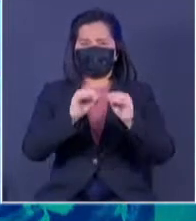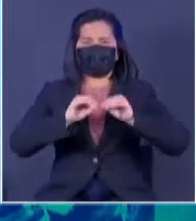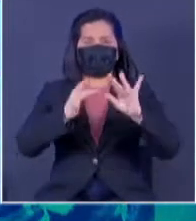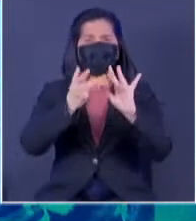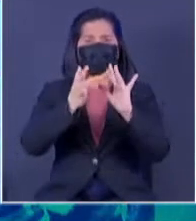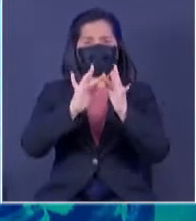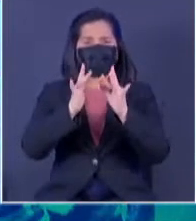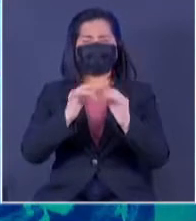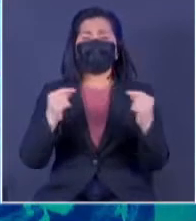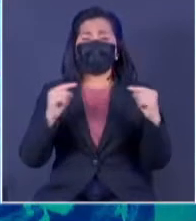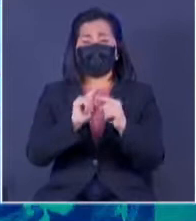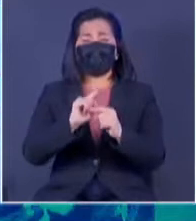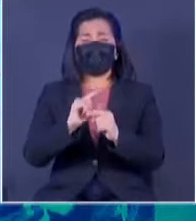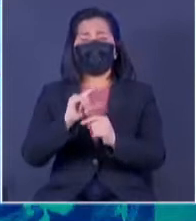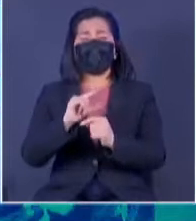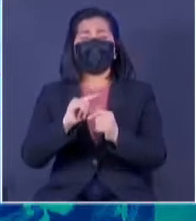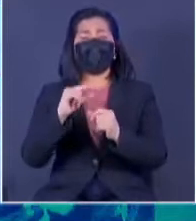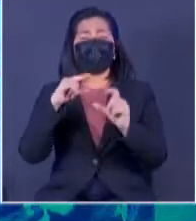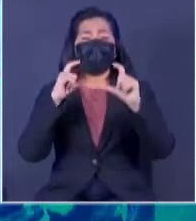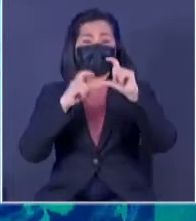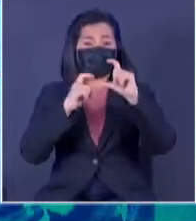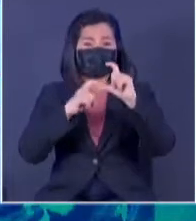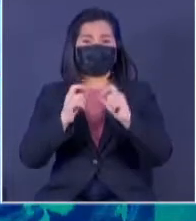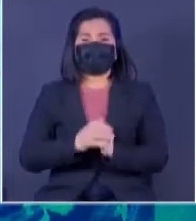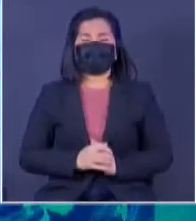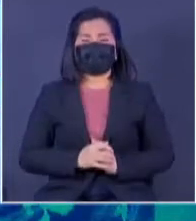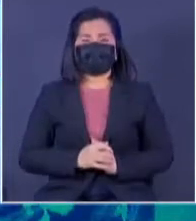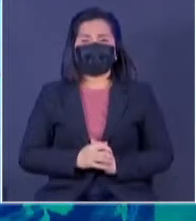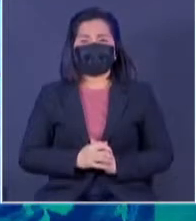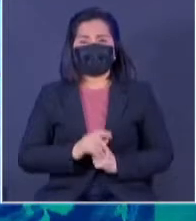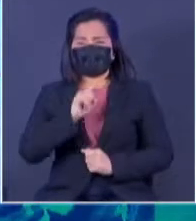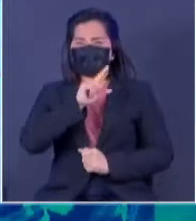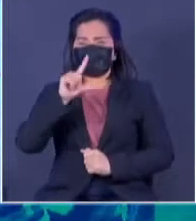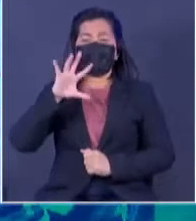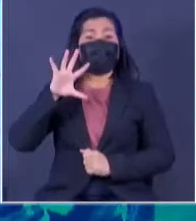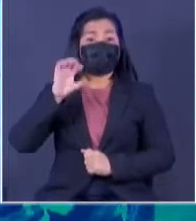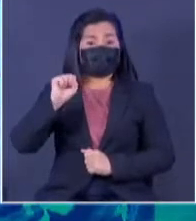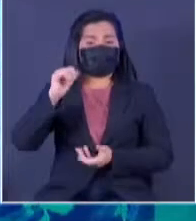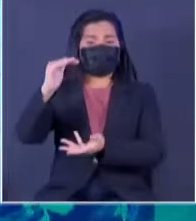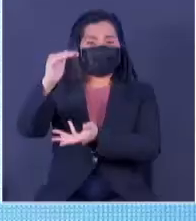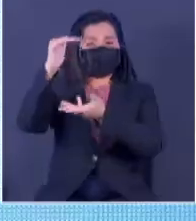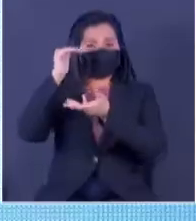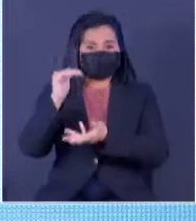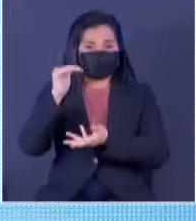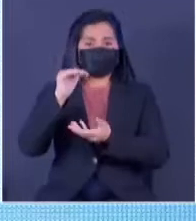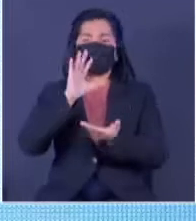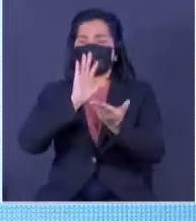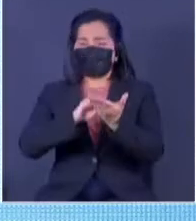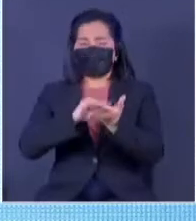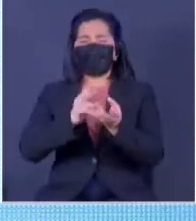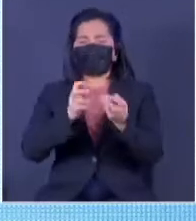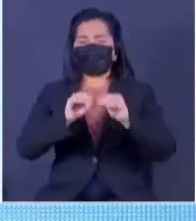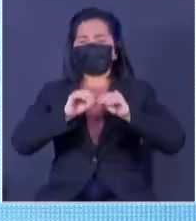ออนไลน์เรื่องของวัคซีนทางเลือกอย่างไฟเซอร์ที่จะมีเข้ามา 1.5 แสนโดสเนี่ยปรากฏว่าในข้อมูลที่แช